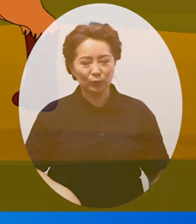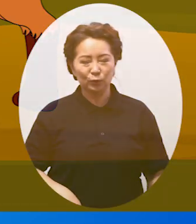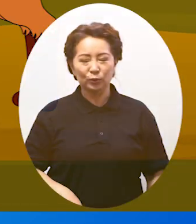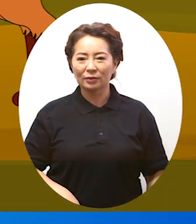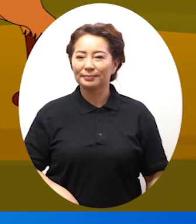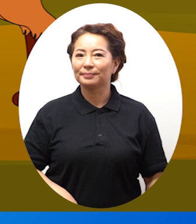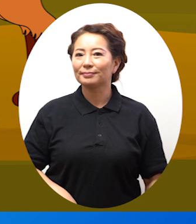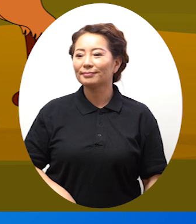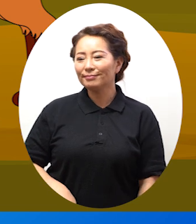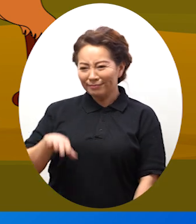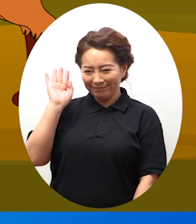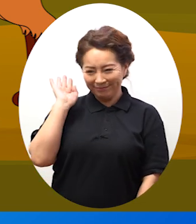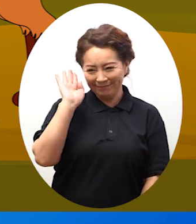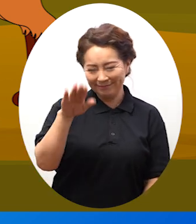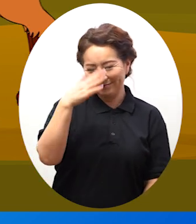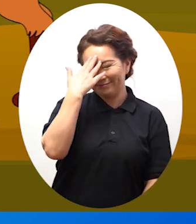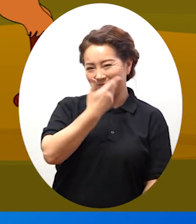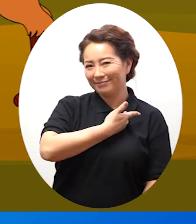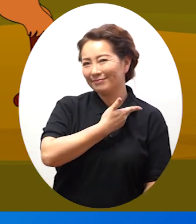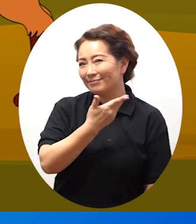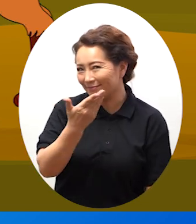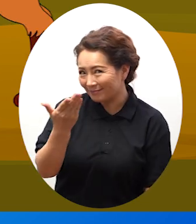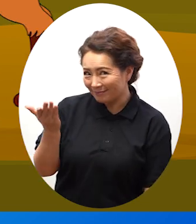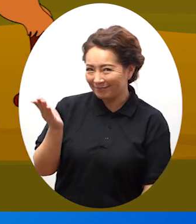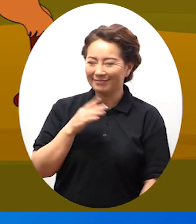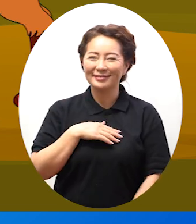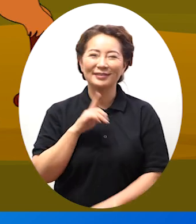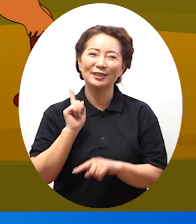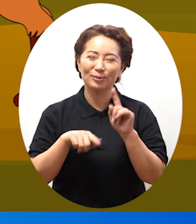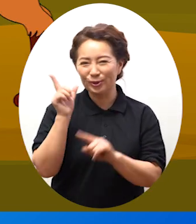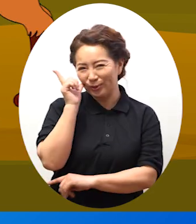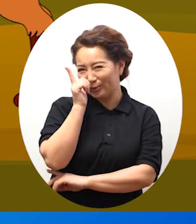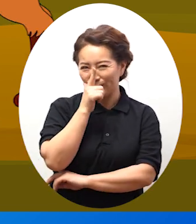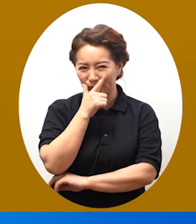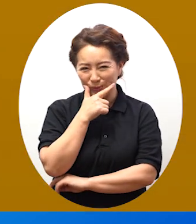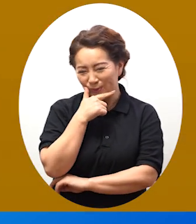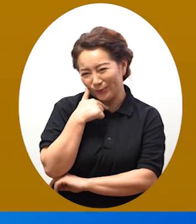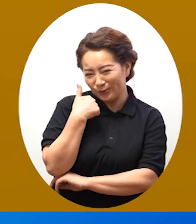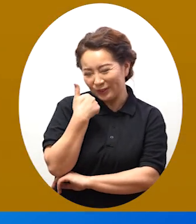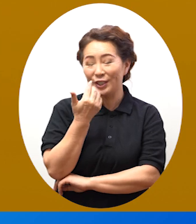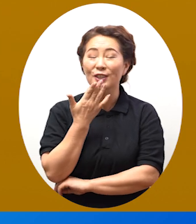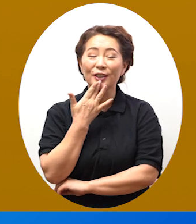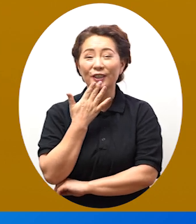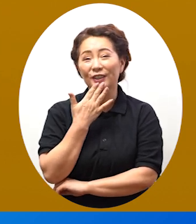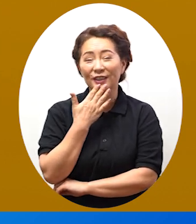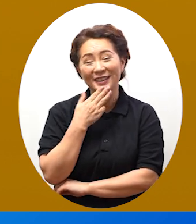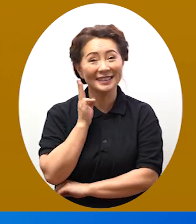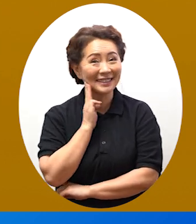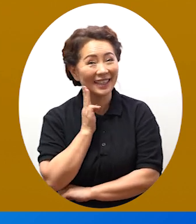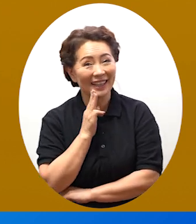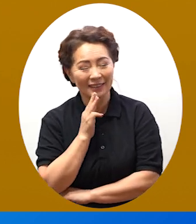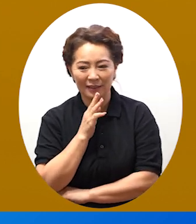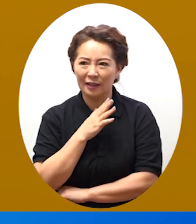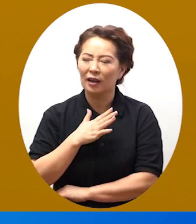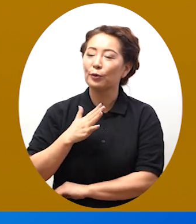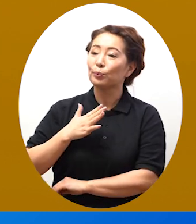Сайн байна уу өнхрөөш минь? Чи ямар хөөрхөн шаргал юм бэ? Үнэхгүй. Би танд нэг